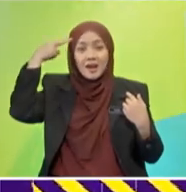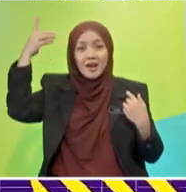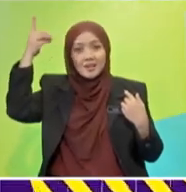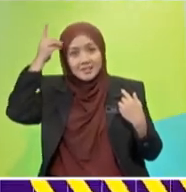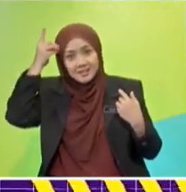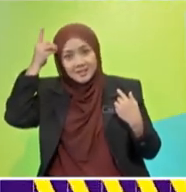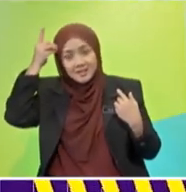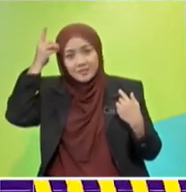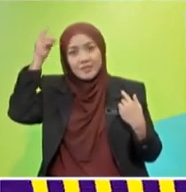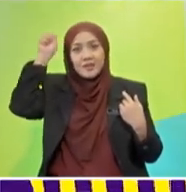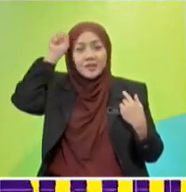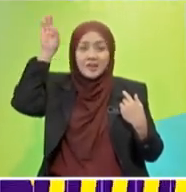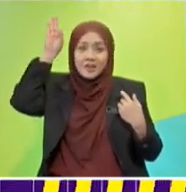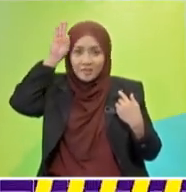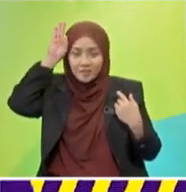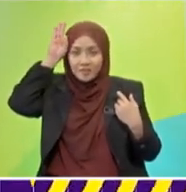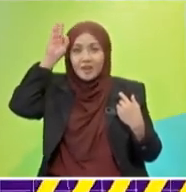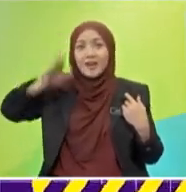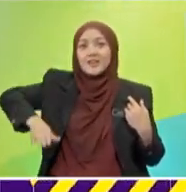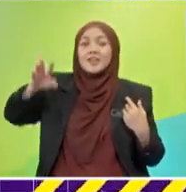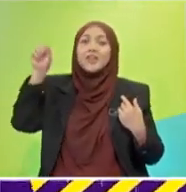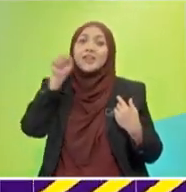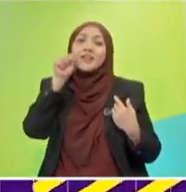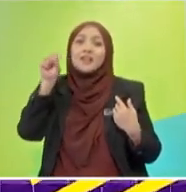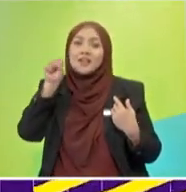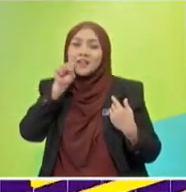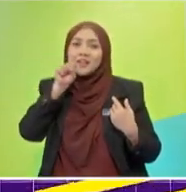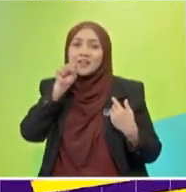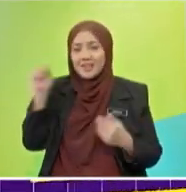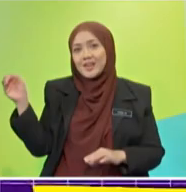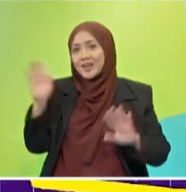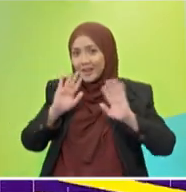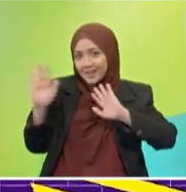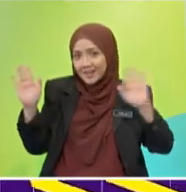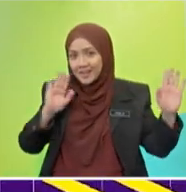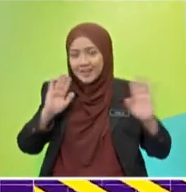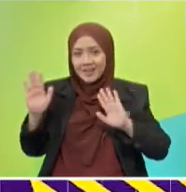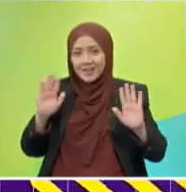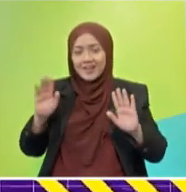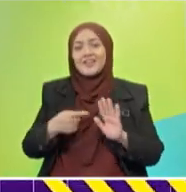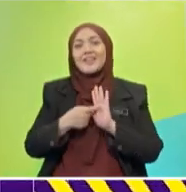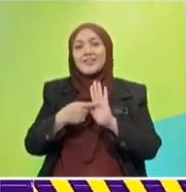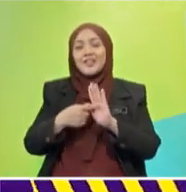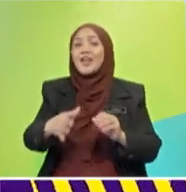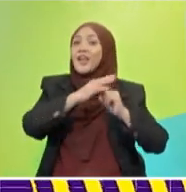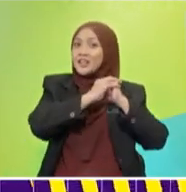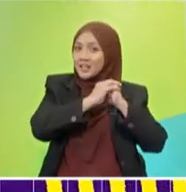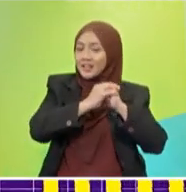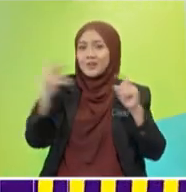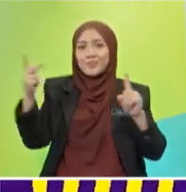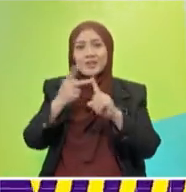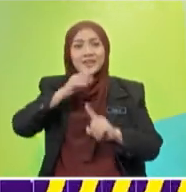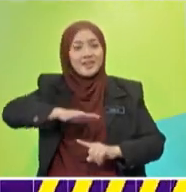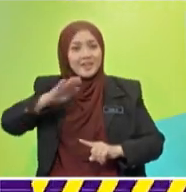semua Terima kasih pada pandai semua dapat jawab Soalnya dengan baik sekali tanya adik-adik